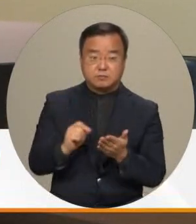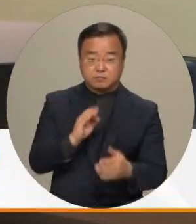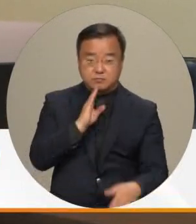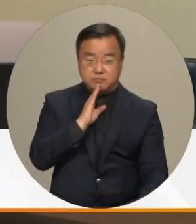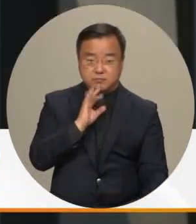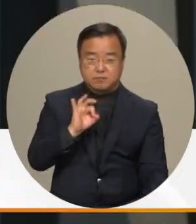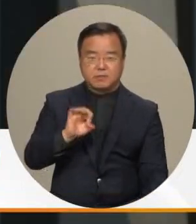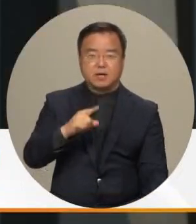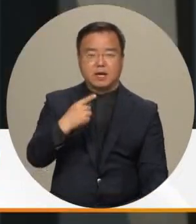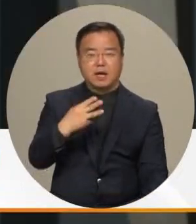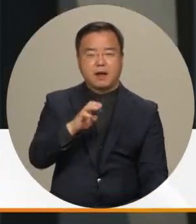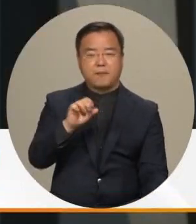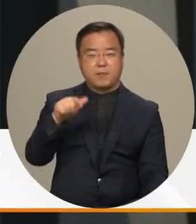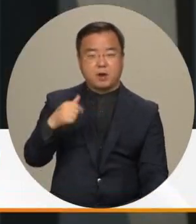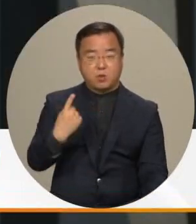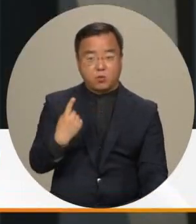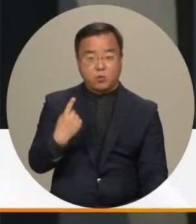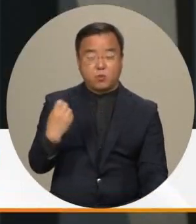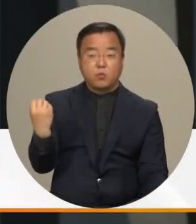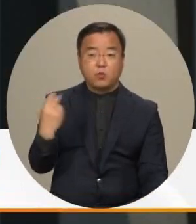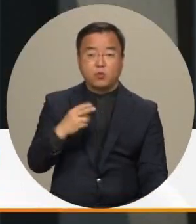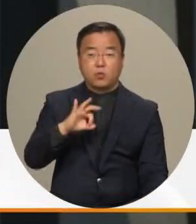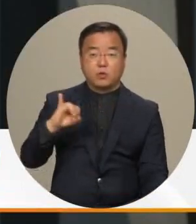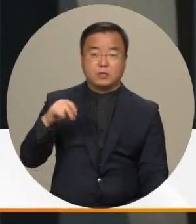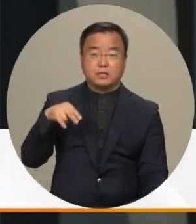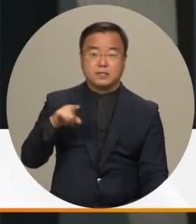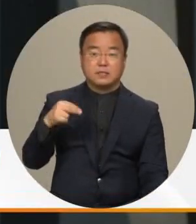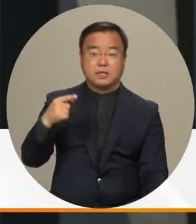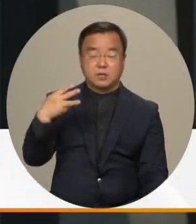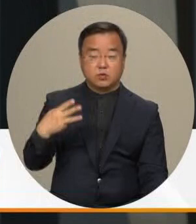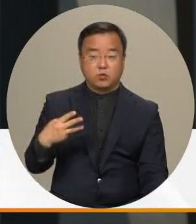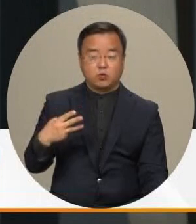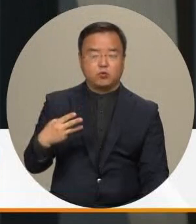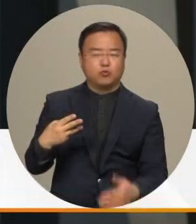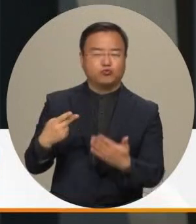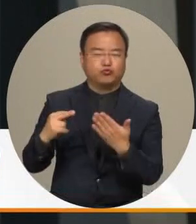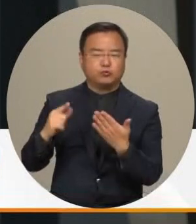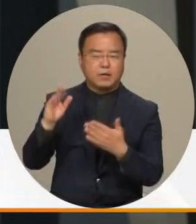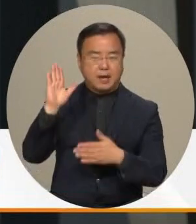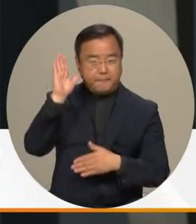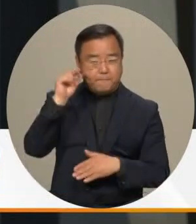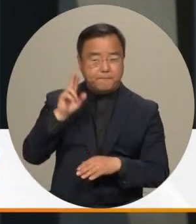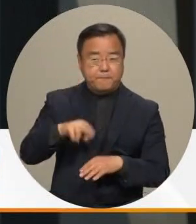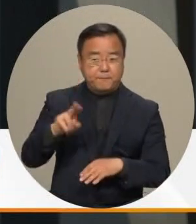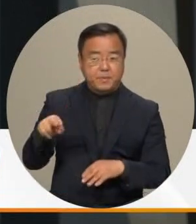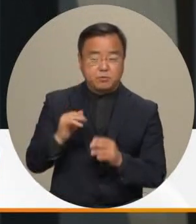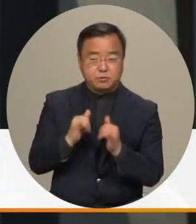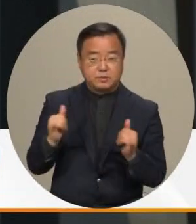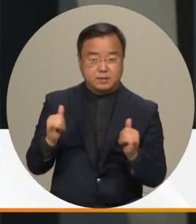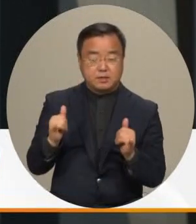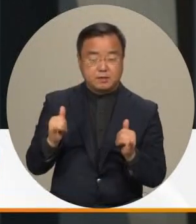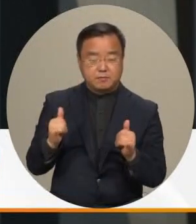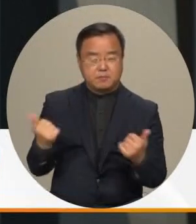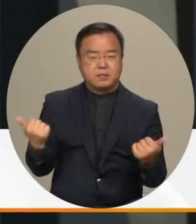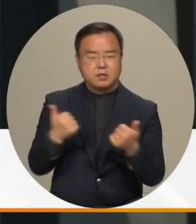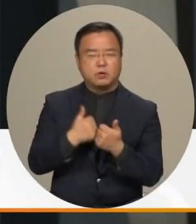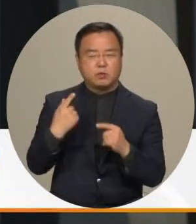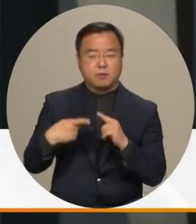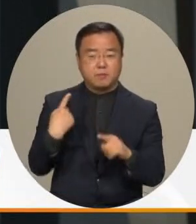알파고와 이세돌 9단의 대결처럼 생성형 ai와 인간 작가가 직접 글을 쓰는 대결을 한번 해보면